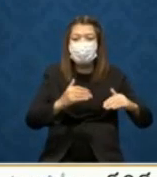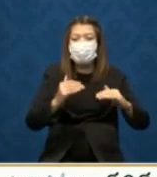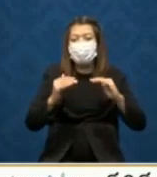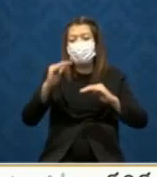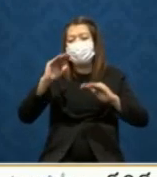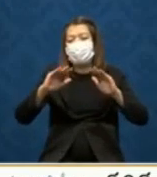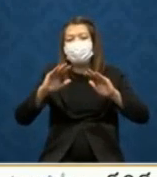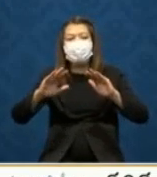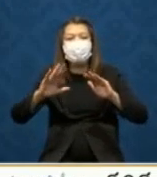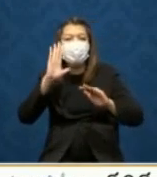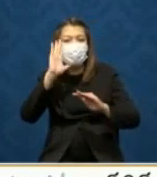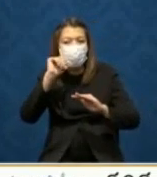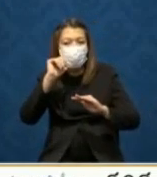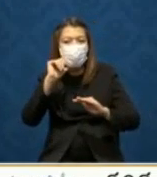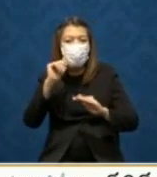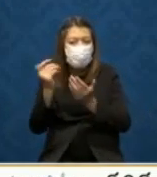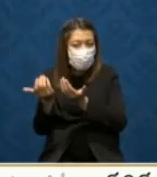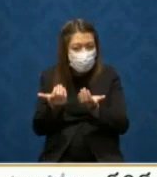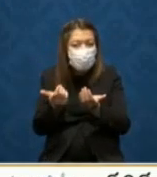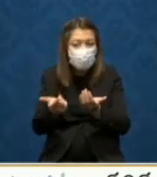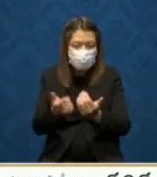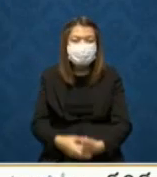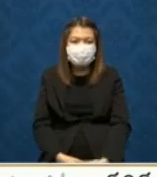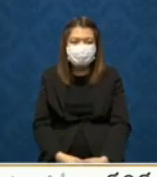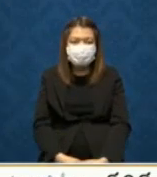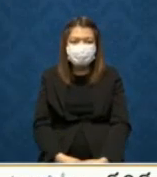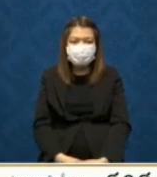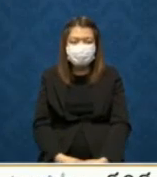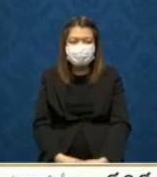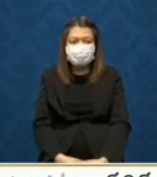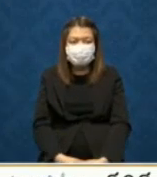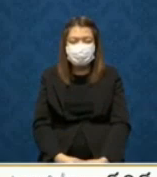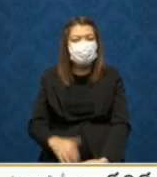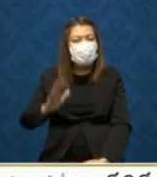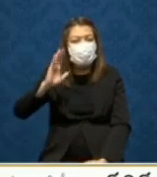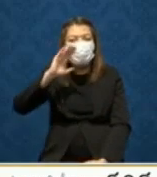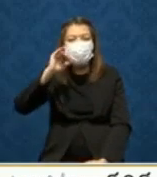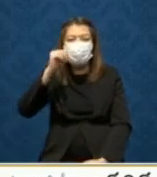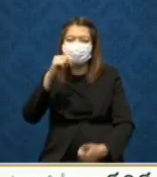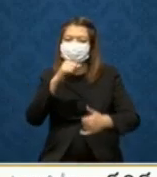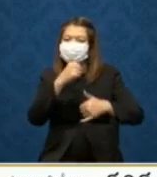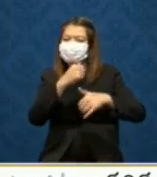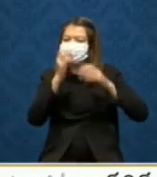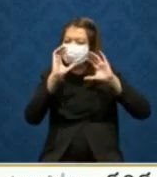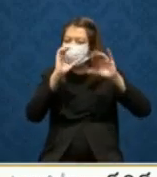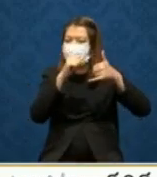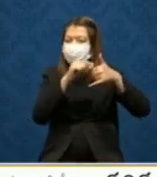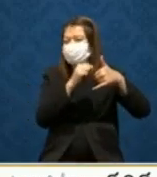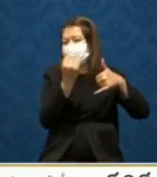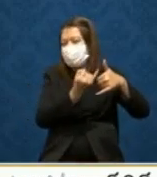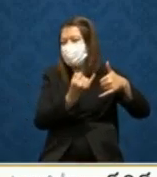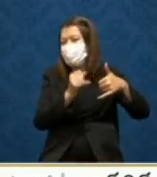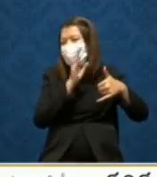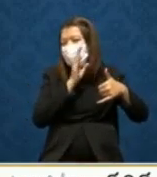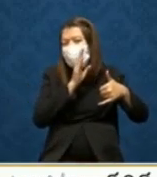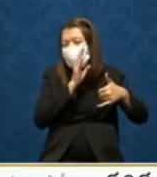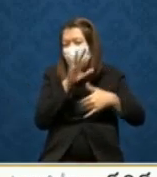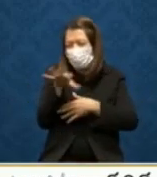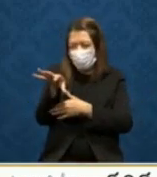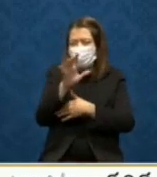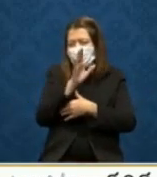พ่อกับลูกเมื่อพ่อไม่ดีเยวโกหกลูกเย